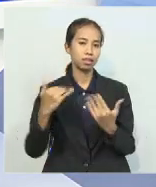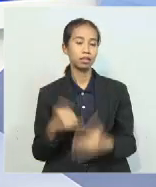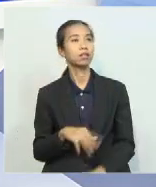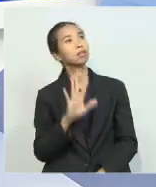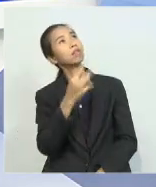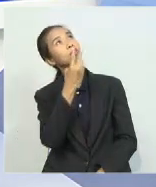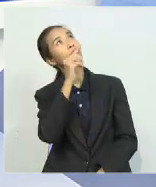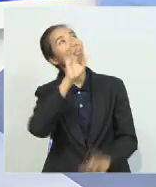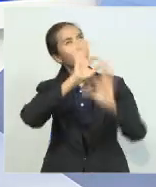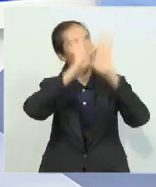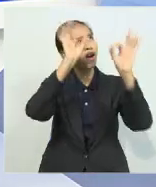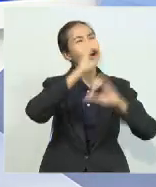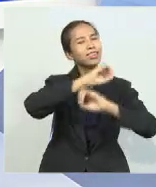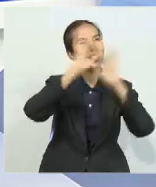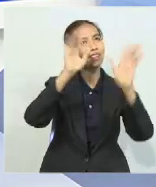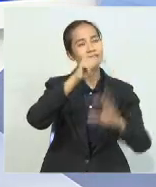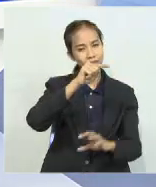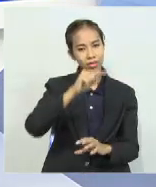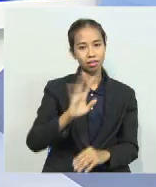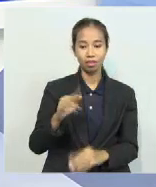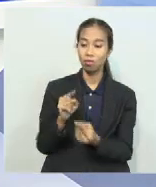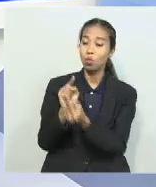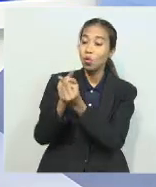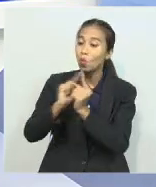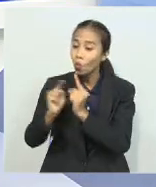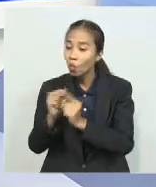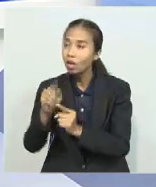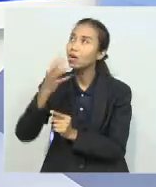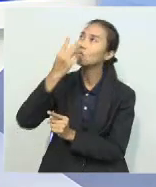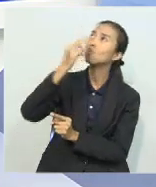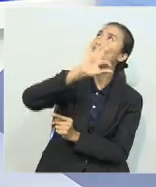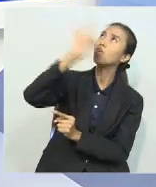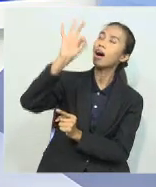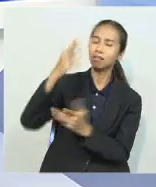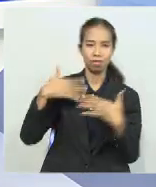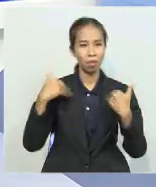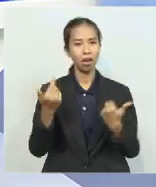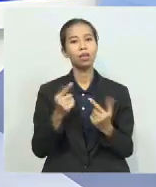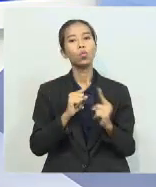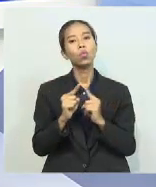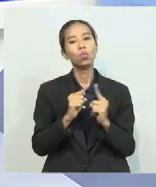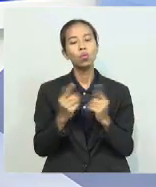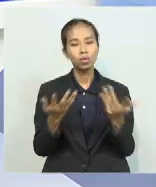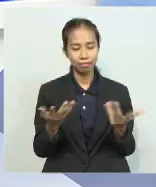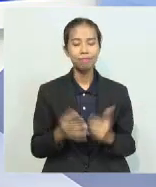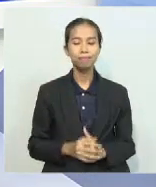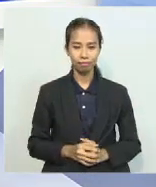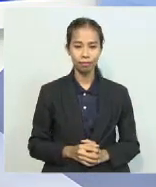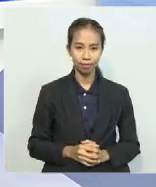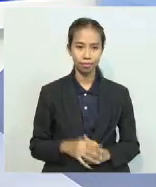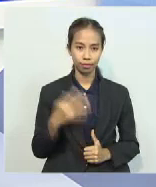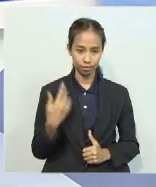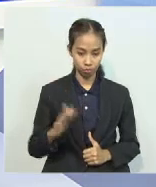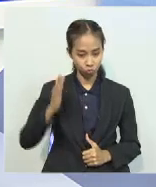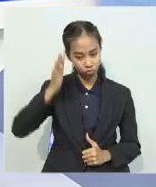อกันปุ๊บโอ้วันนี้ฟ้าโปร่งนะเป็นไหมคะเวลาไปเจอใครโอ้วันนี้ฟ้าโปร่งสดใสเหมือนเดินได้อย่างเต็มที่สบายอกสบายใจหน่อยนะคะแต่ว่าหลังจ